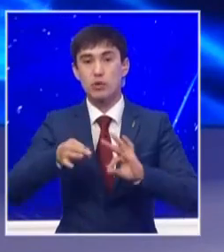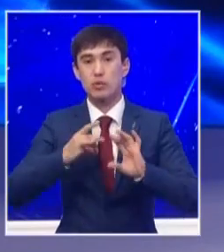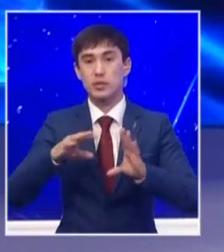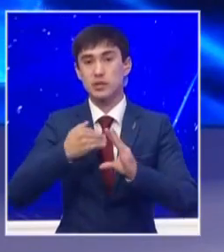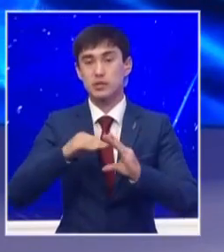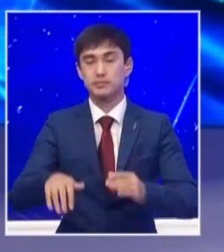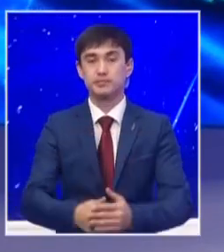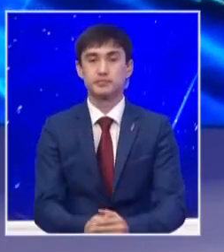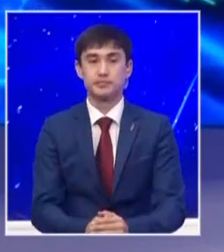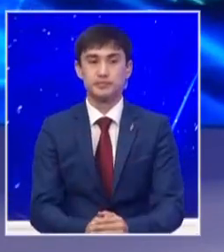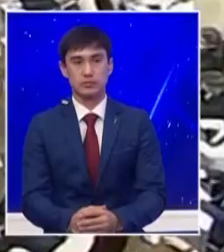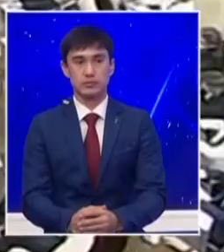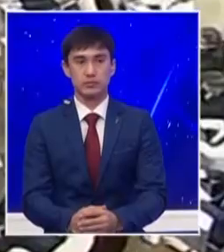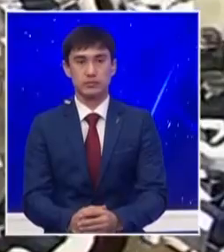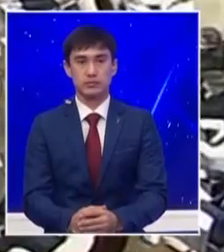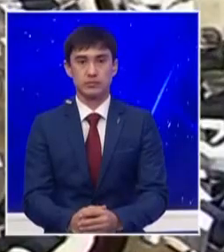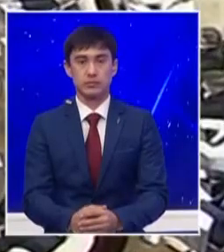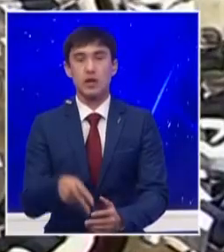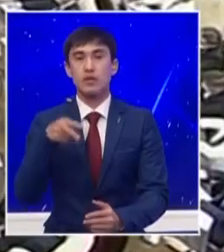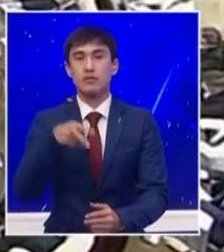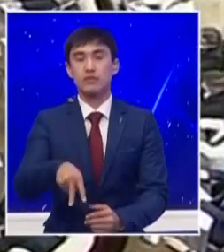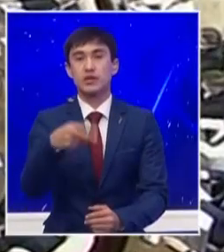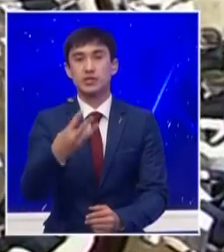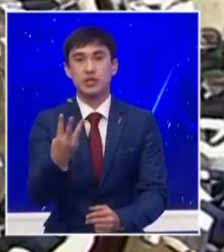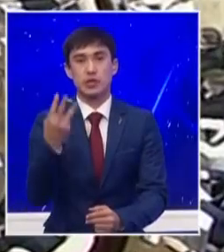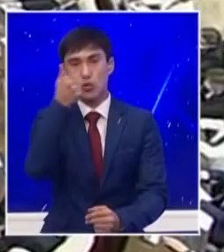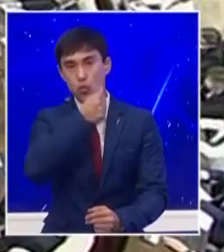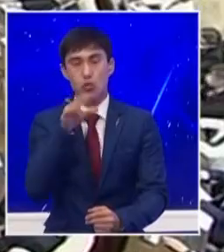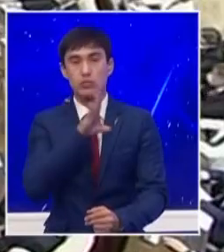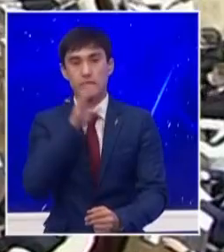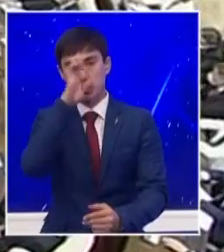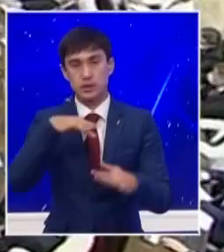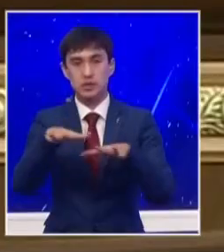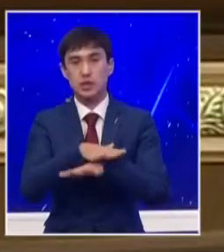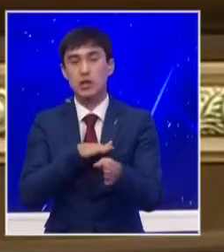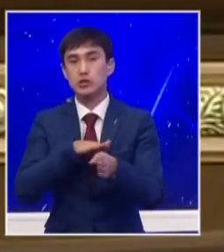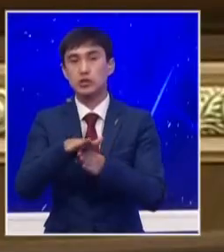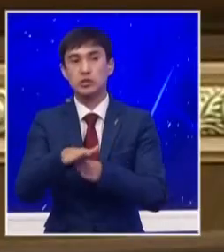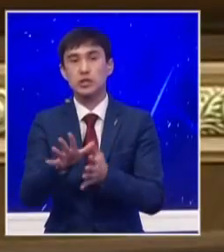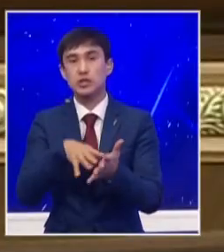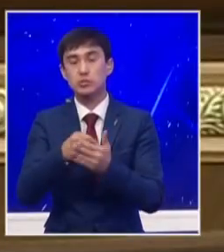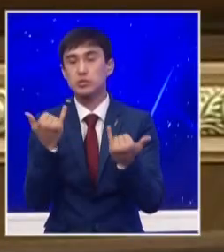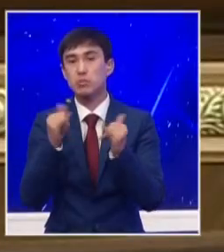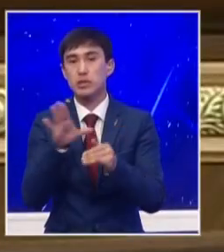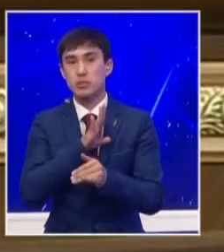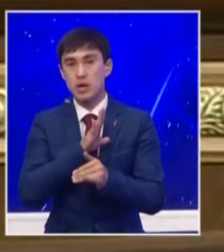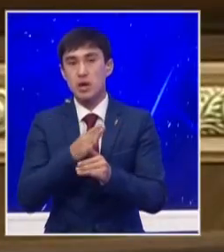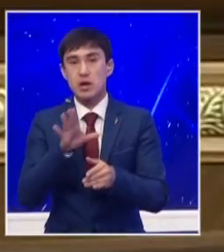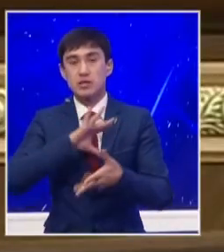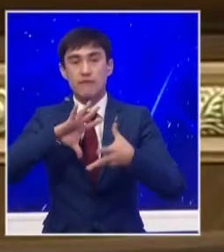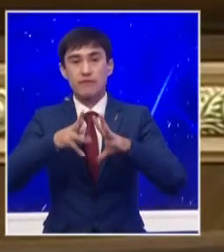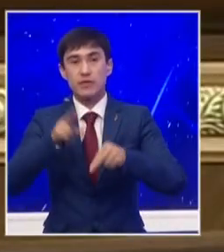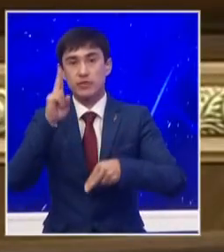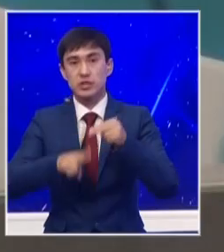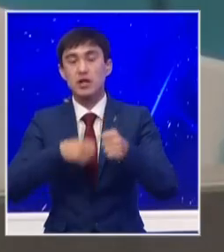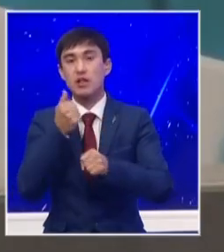материале сюжета 2023 год выдался для нашей страны насыщенным на значимые события мы подошли к завершению